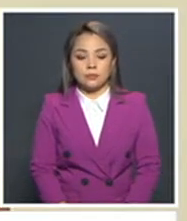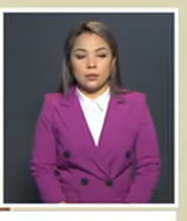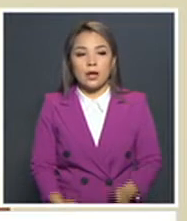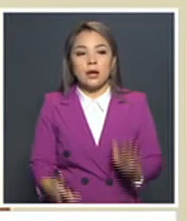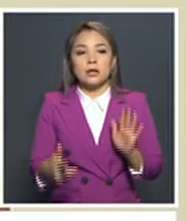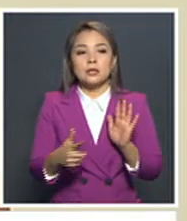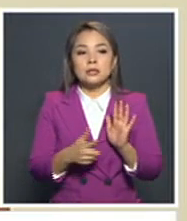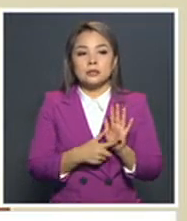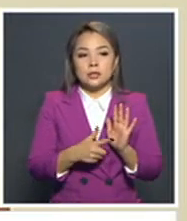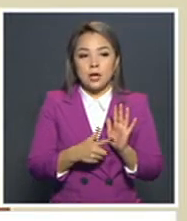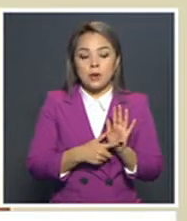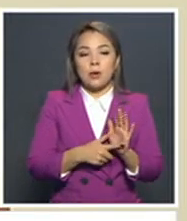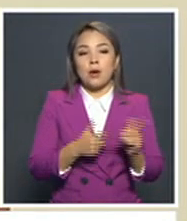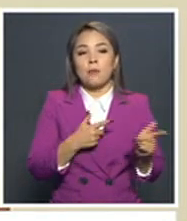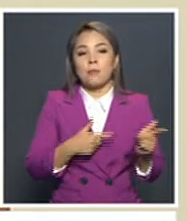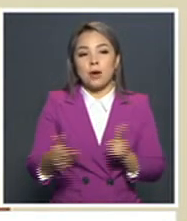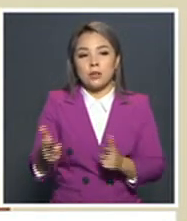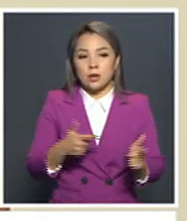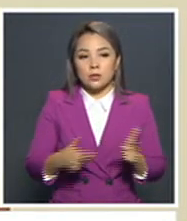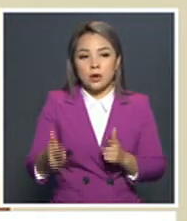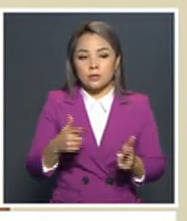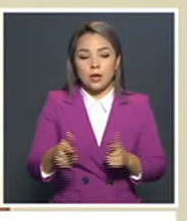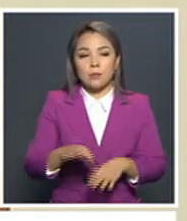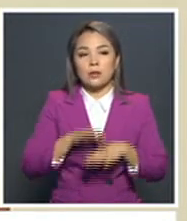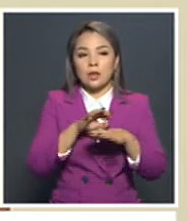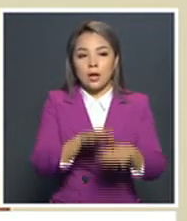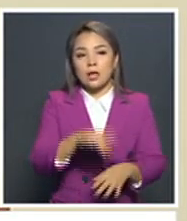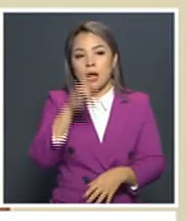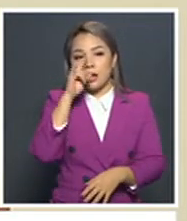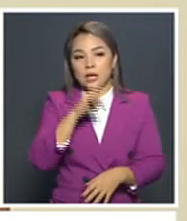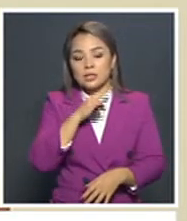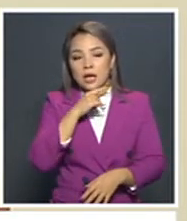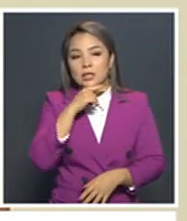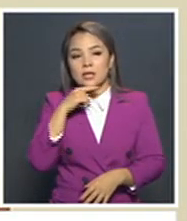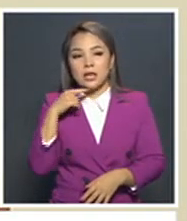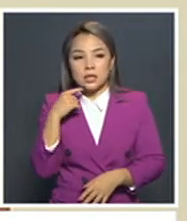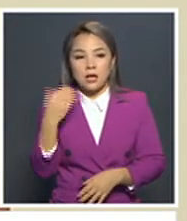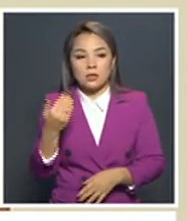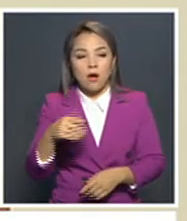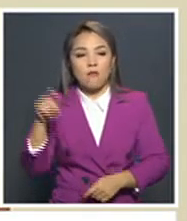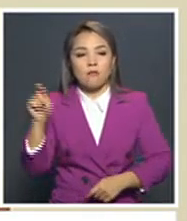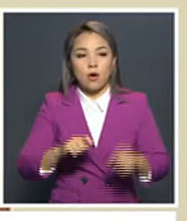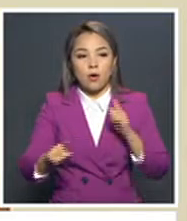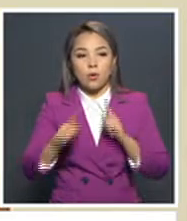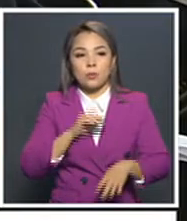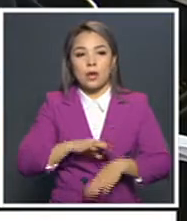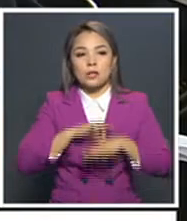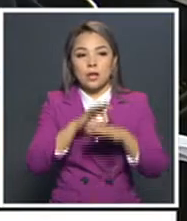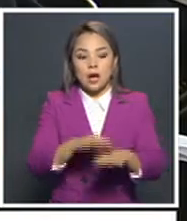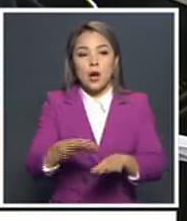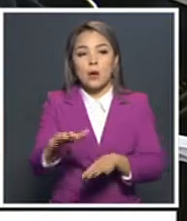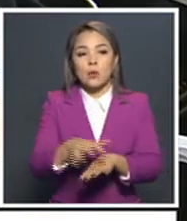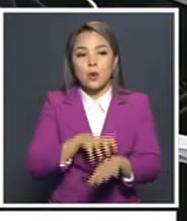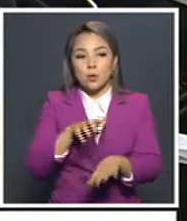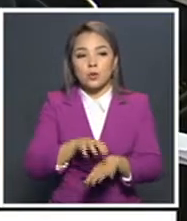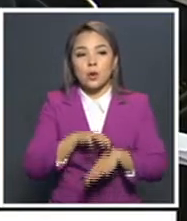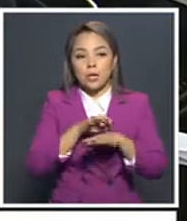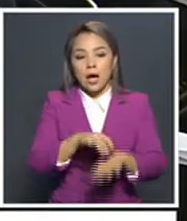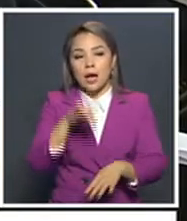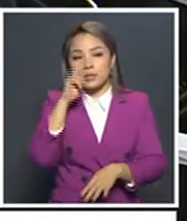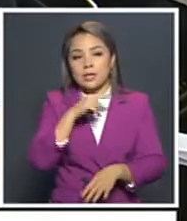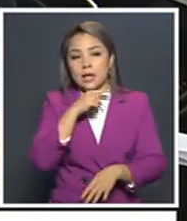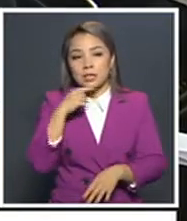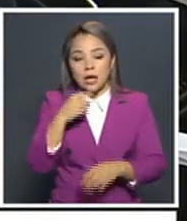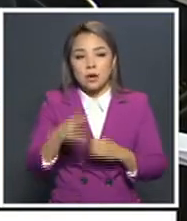Седьмое. Подготовка к проведению Казахстанско-Российского форума. Жетінші, 2020 жылы Көкшетауда өтетін